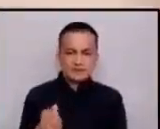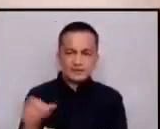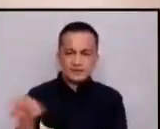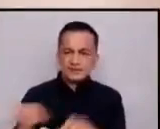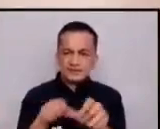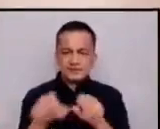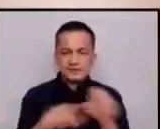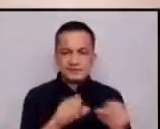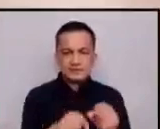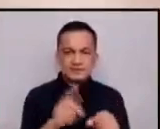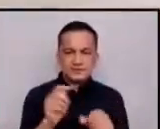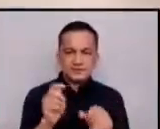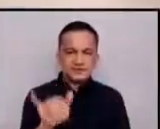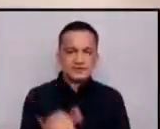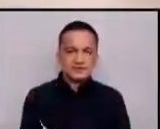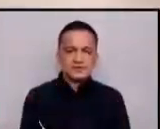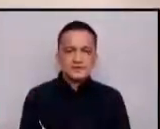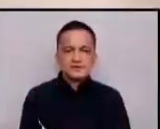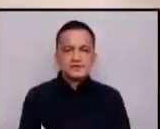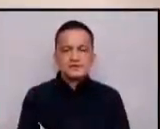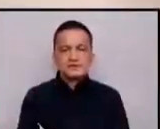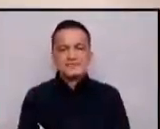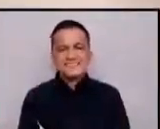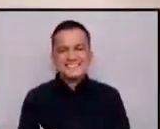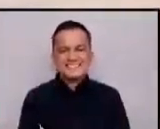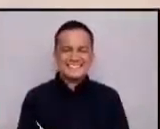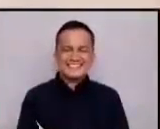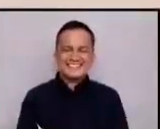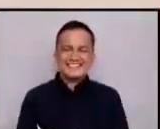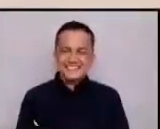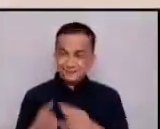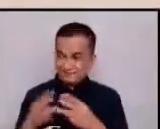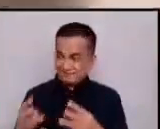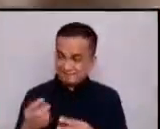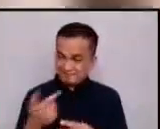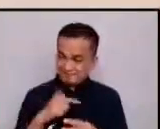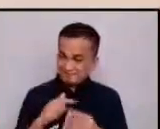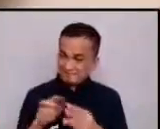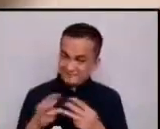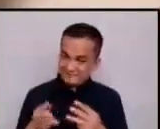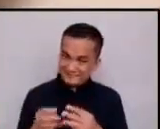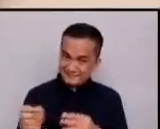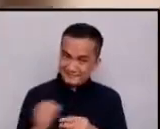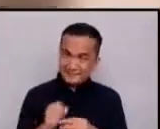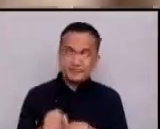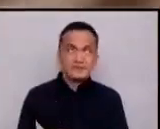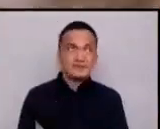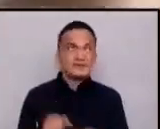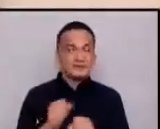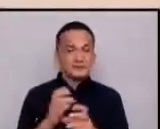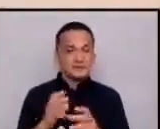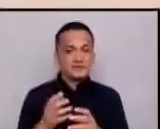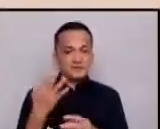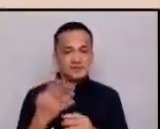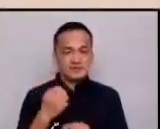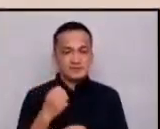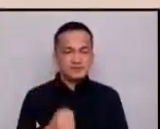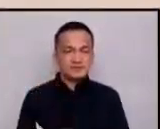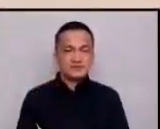niya. Walit kaya pinumulot niya. Ang cute. Grabe, no? Pero imagine 4 years old na. Plus na yung ano, memorize